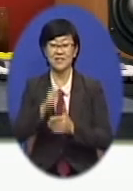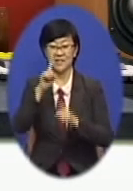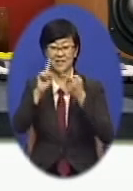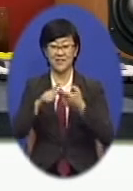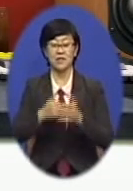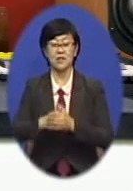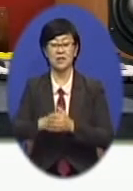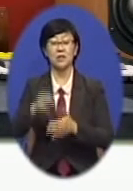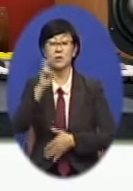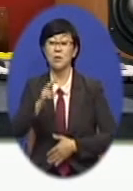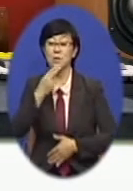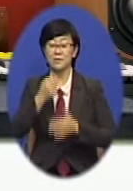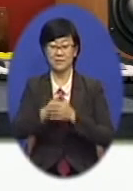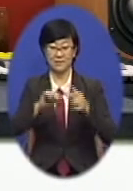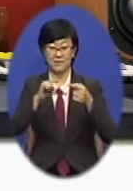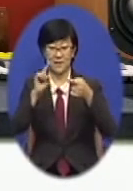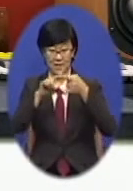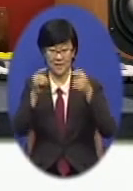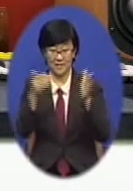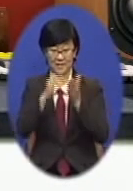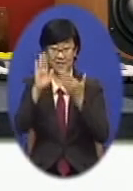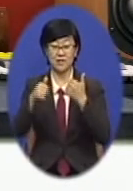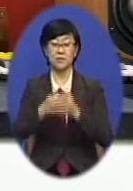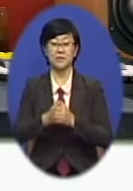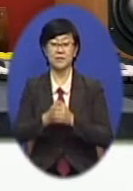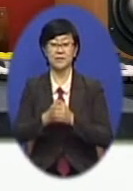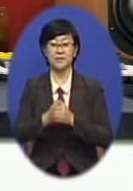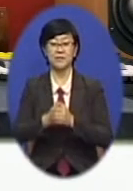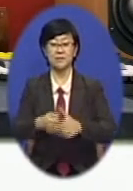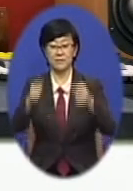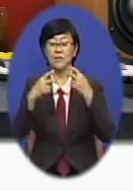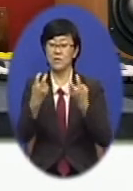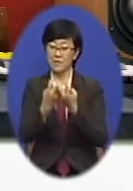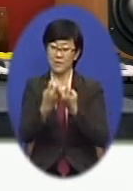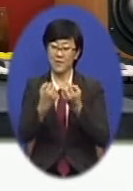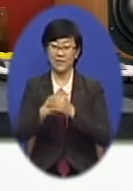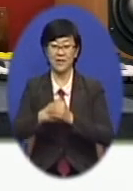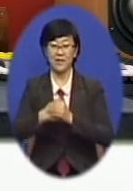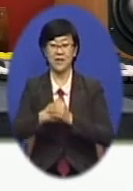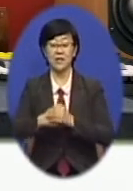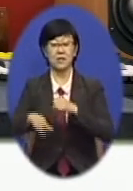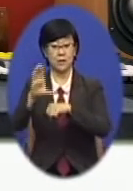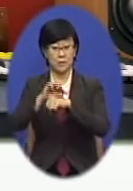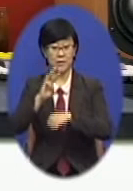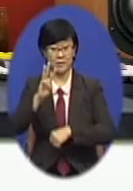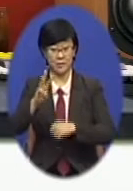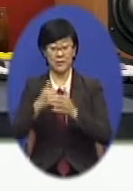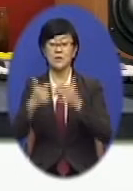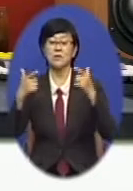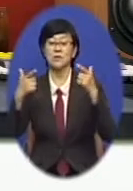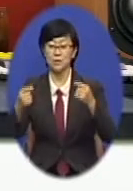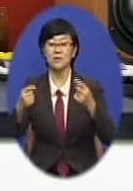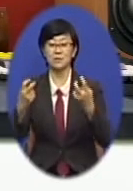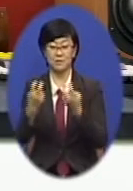반주 없이 1절 다 부르시고 참여 방법은 아까 생방송 3번 누르신 것과